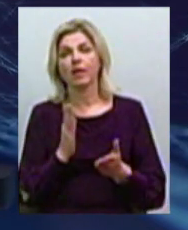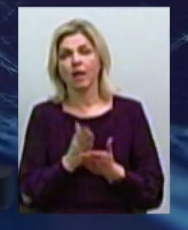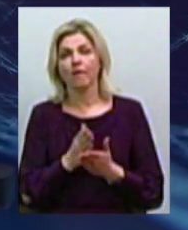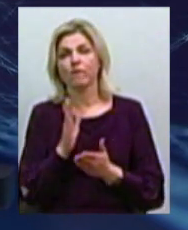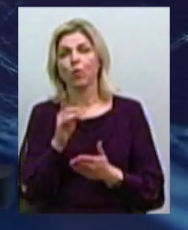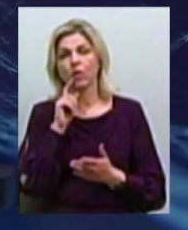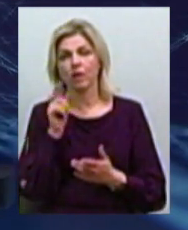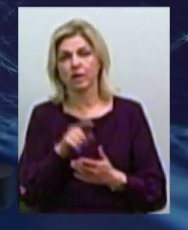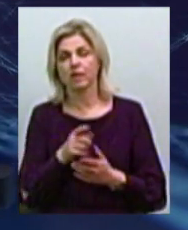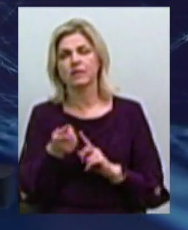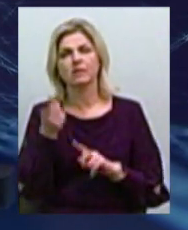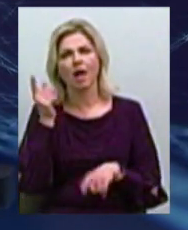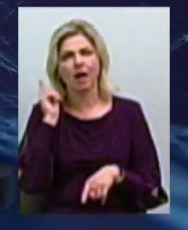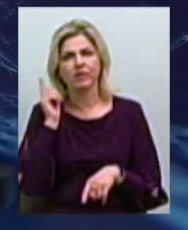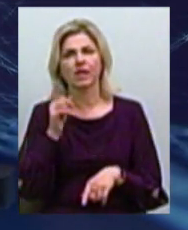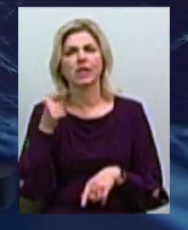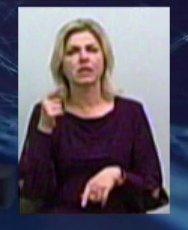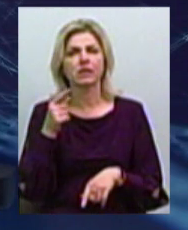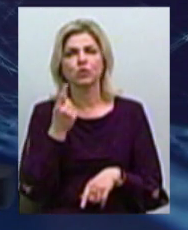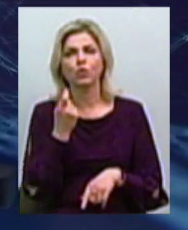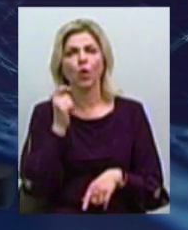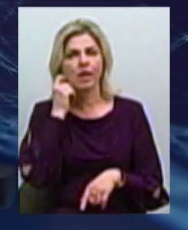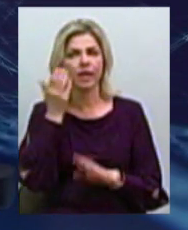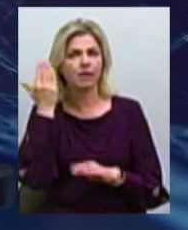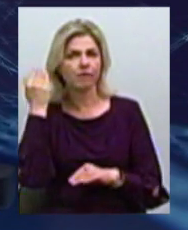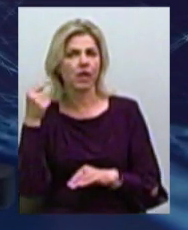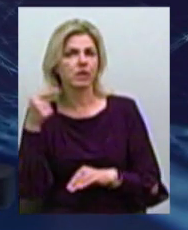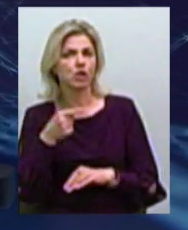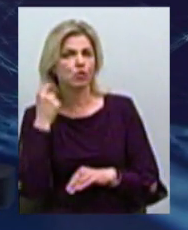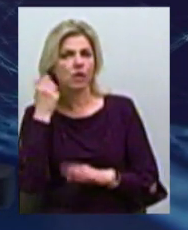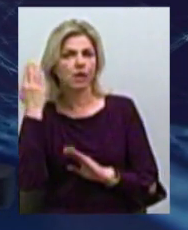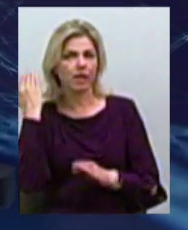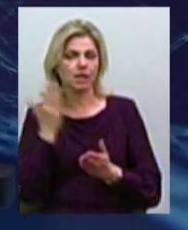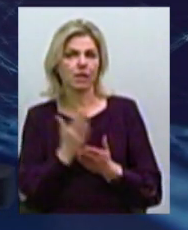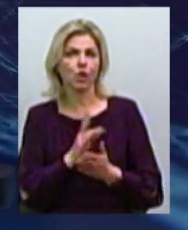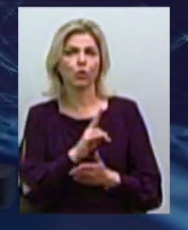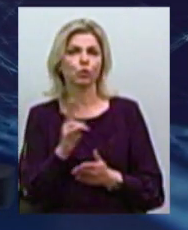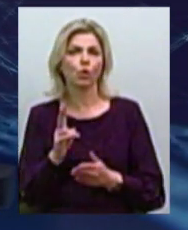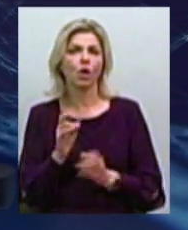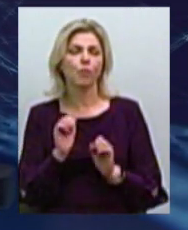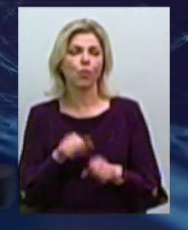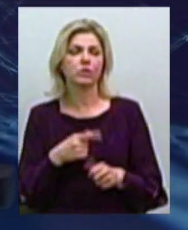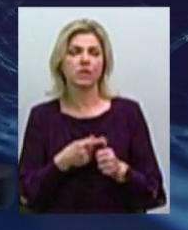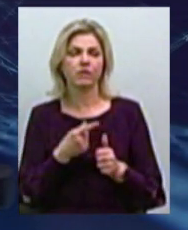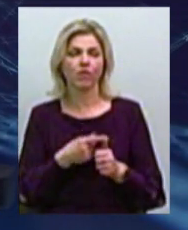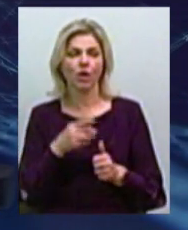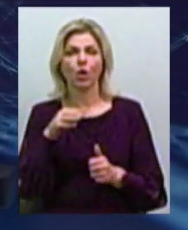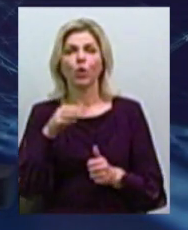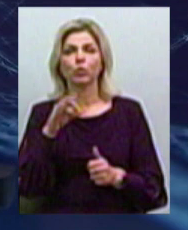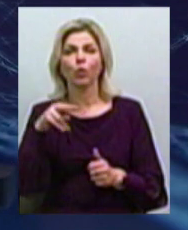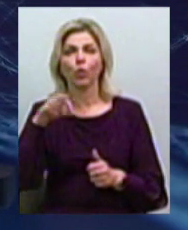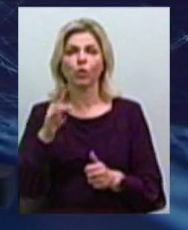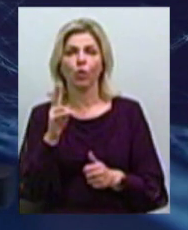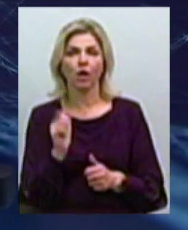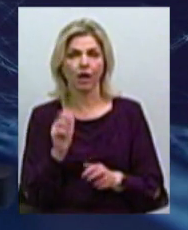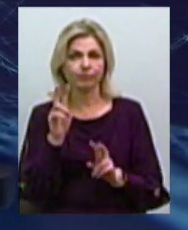Україні здавна, з століттями, тисячоліттями, існує таке поняття, як хтось каже толока, в нас кажуть на Полісі толока.